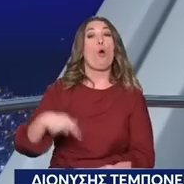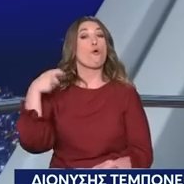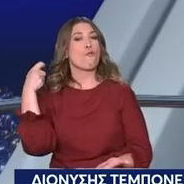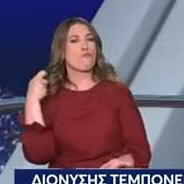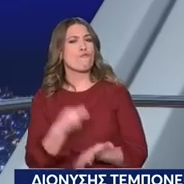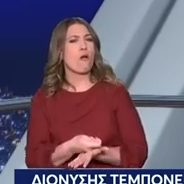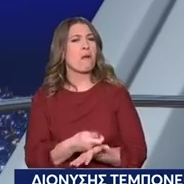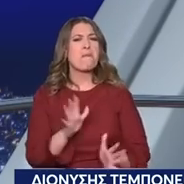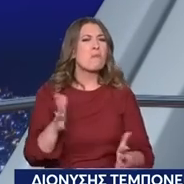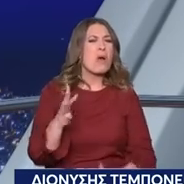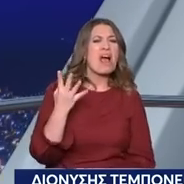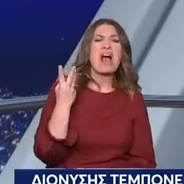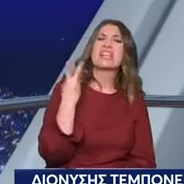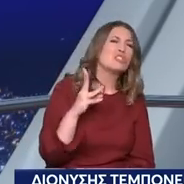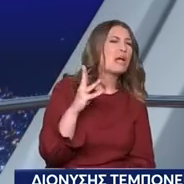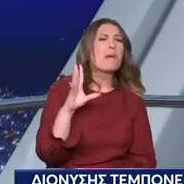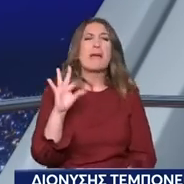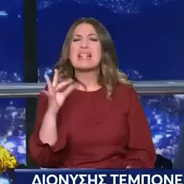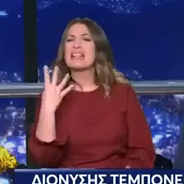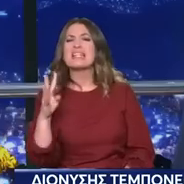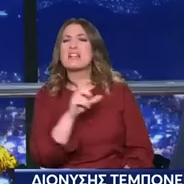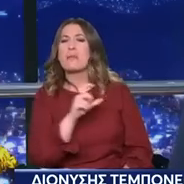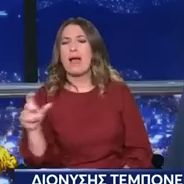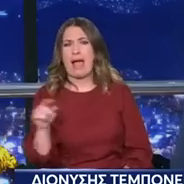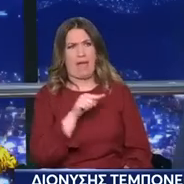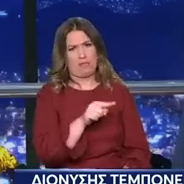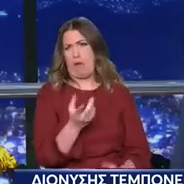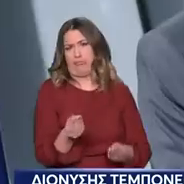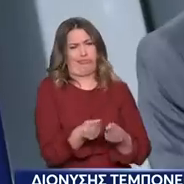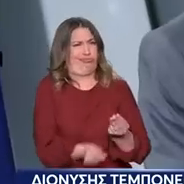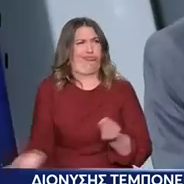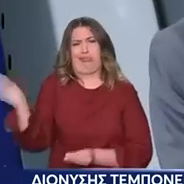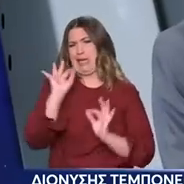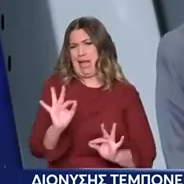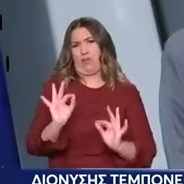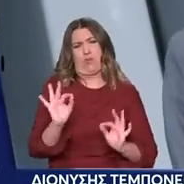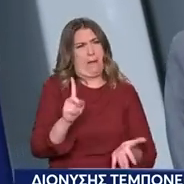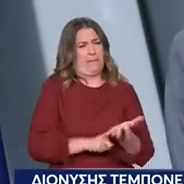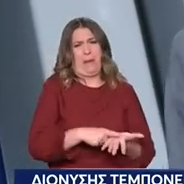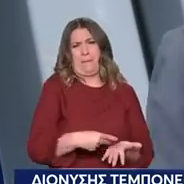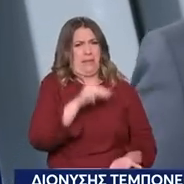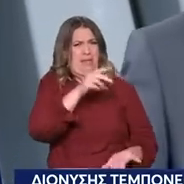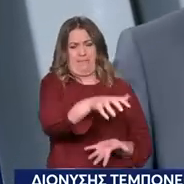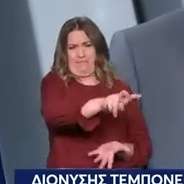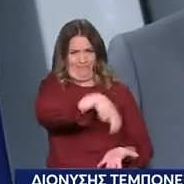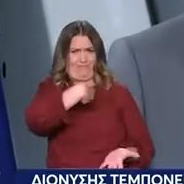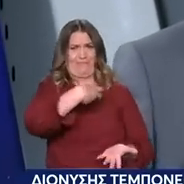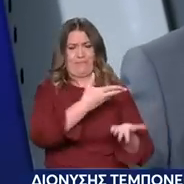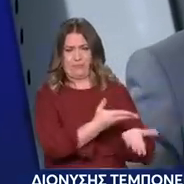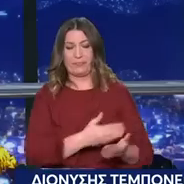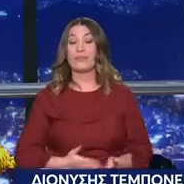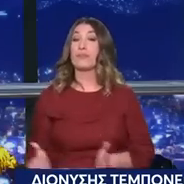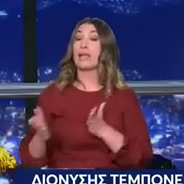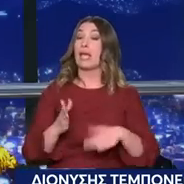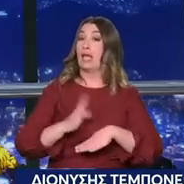μόνο, αν δεν κάνω λάθος, 350 εκατομμύρια ευρώ. Ενώ εμείς υπολογίζουμε πολλαπλάσια ότι είναι τα κέρδη αυτά. Πάμε λίγο να το δούμε, γιατί τα μέτρα τα οποία θέλετε